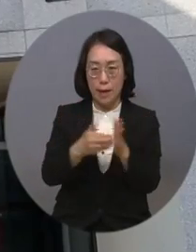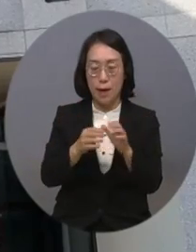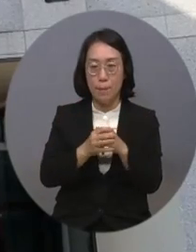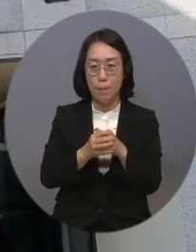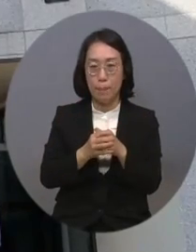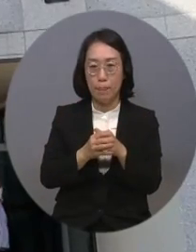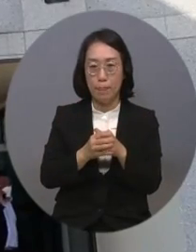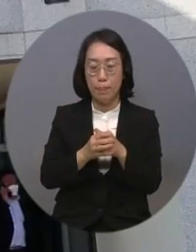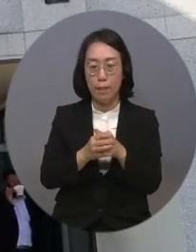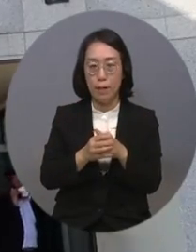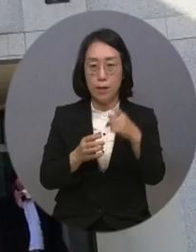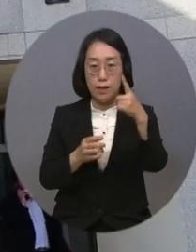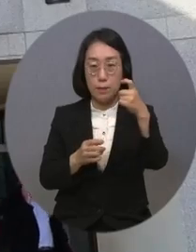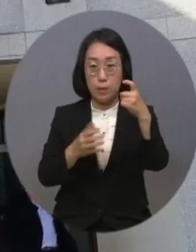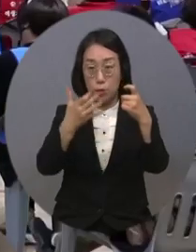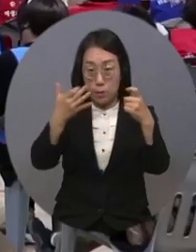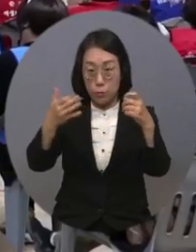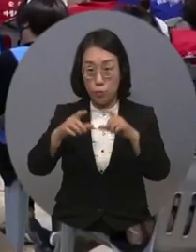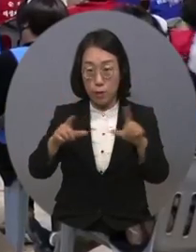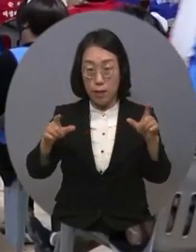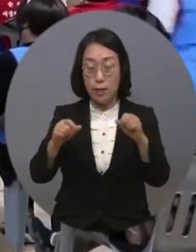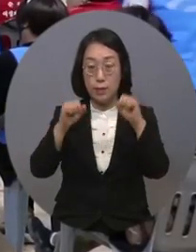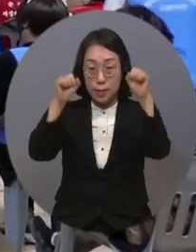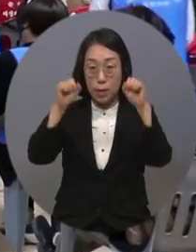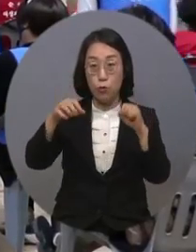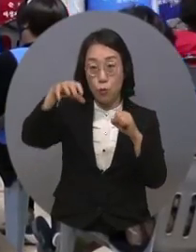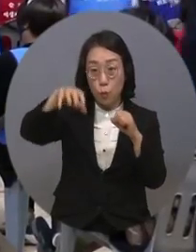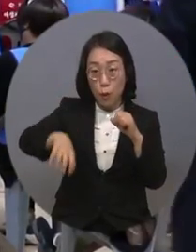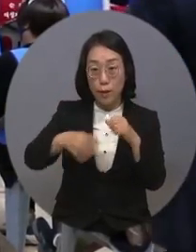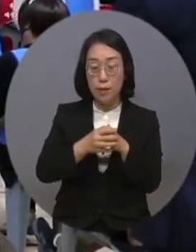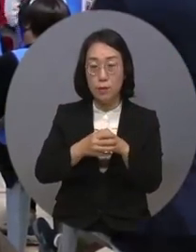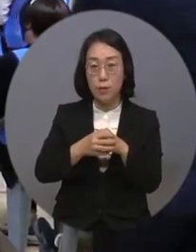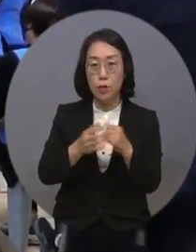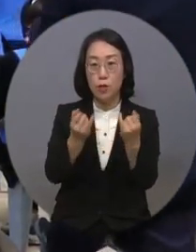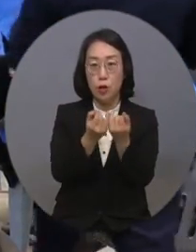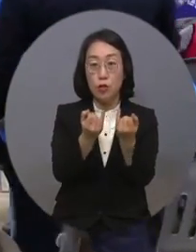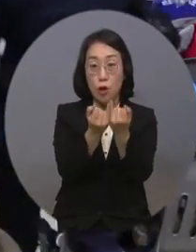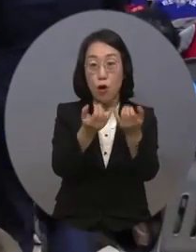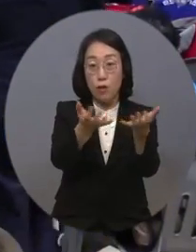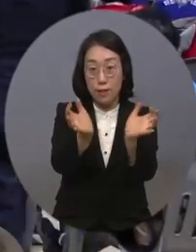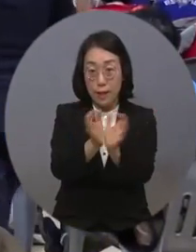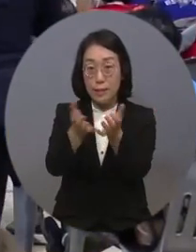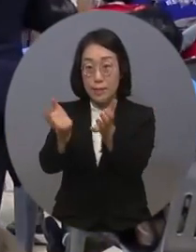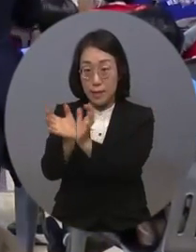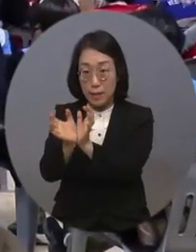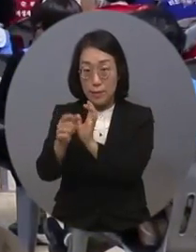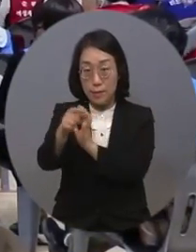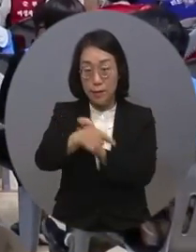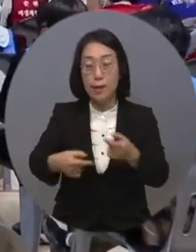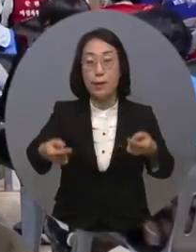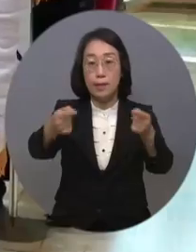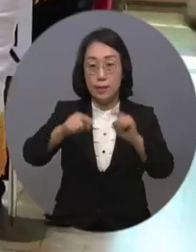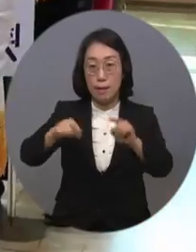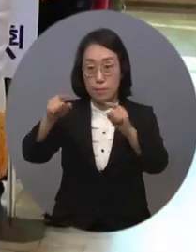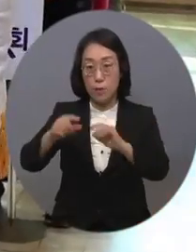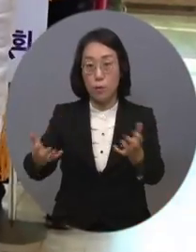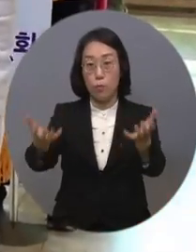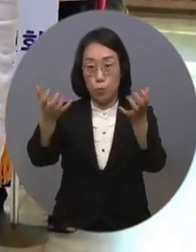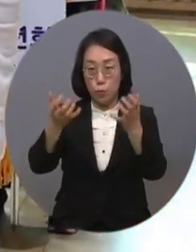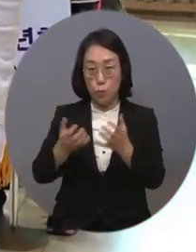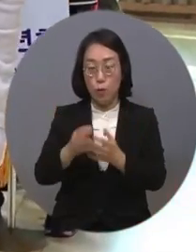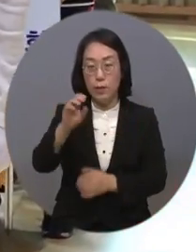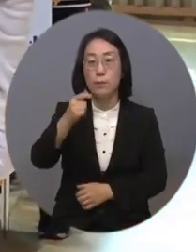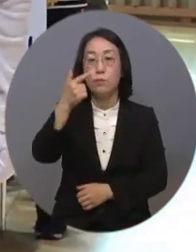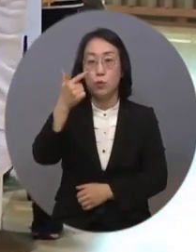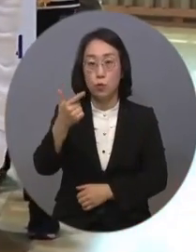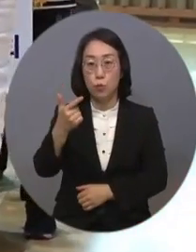순천시는 지난 19일 상사체육관에서 순천시 여성단체협의회들이 참석한 가운데